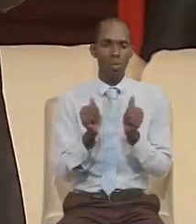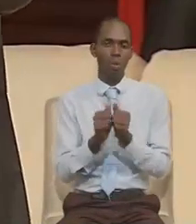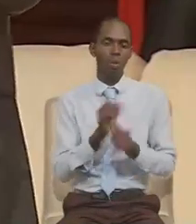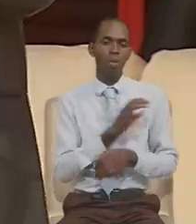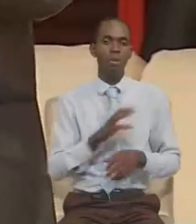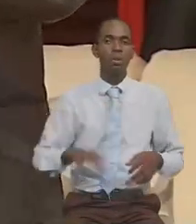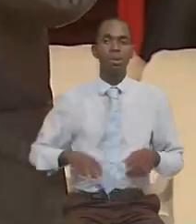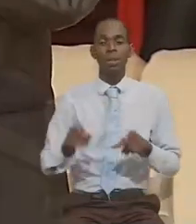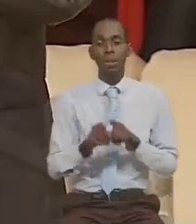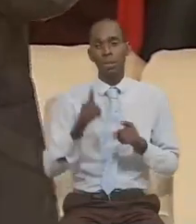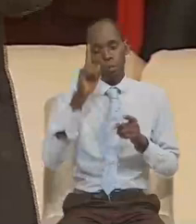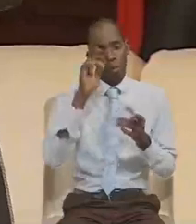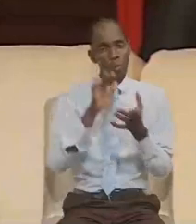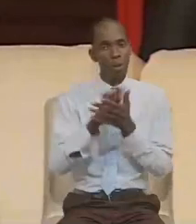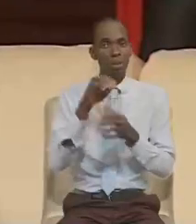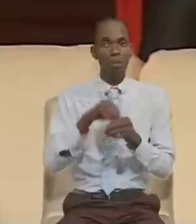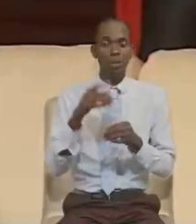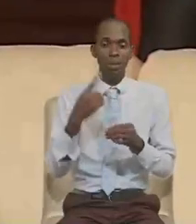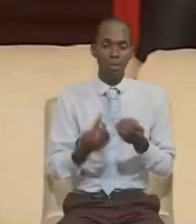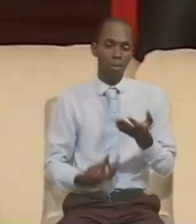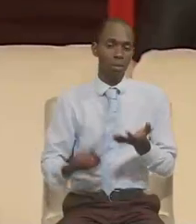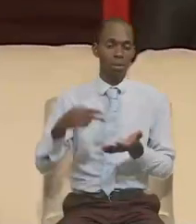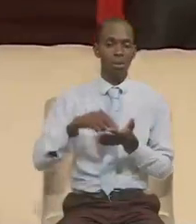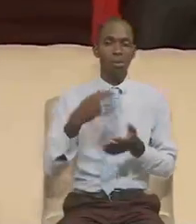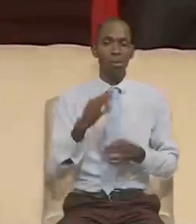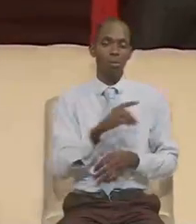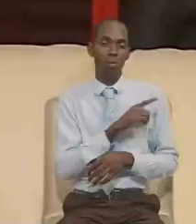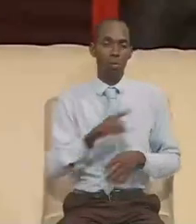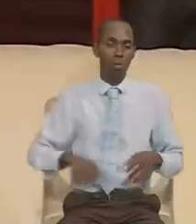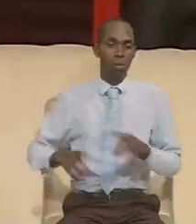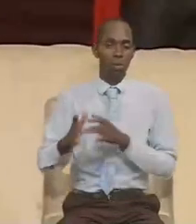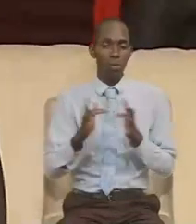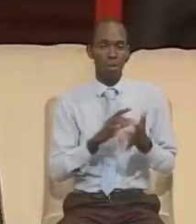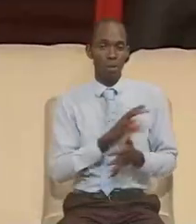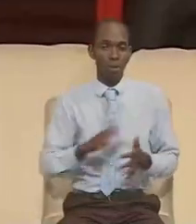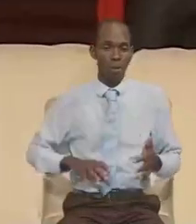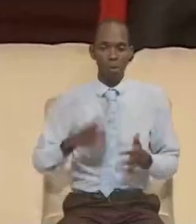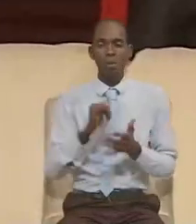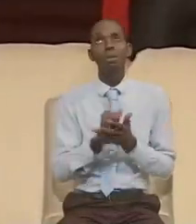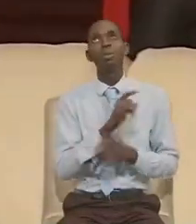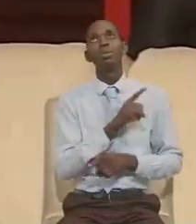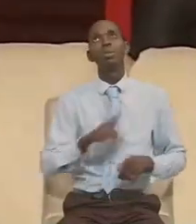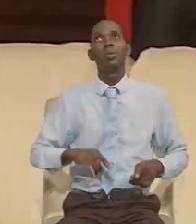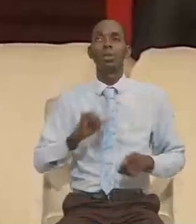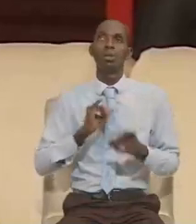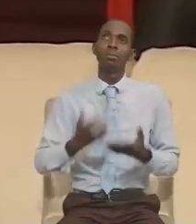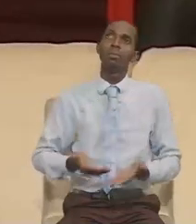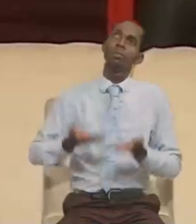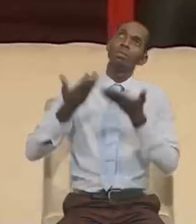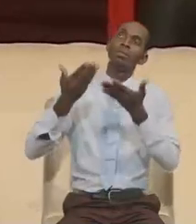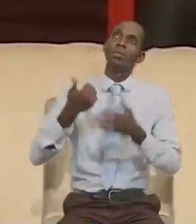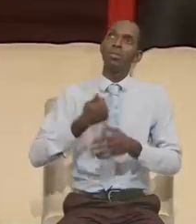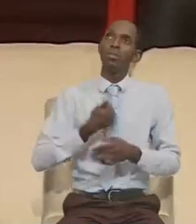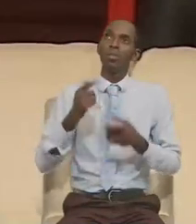comme nous croyons à la résurrection du Seigneur Jésus-Christ, et nous disons, Seigneur, je me présente à toi,